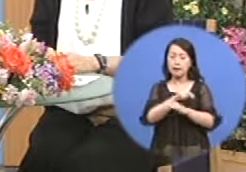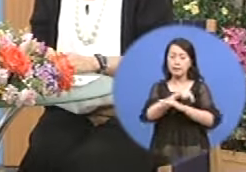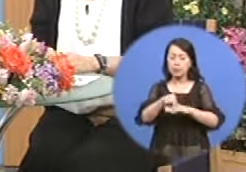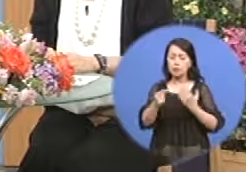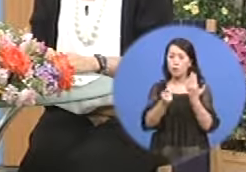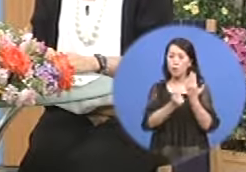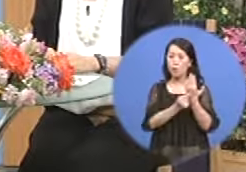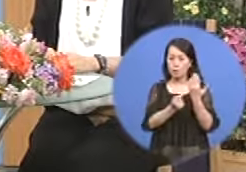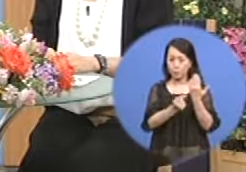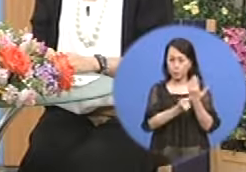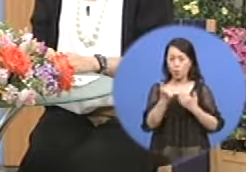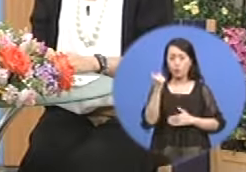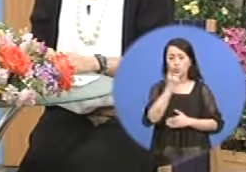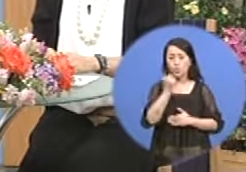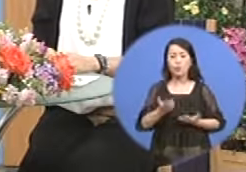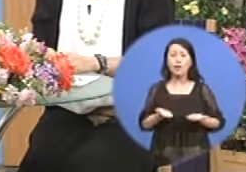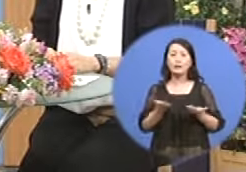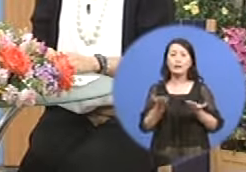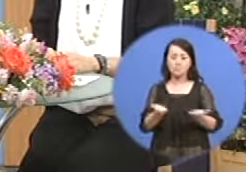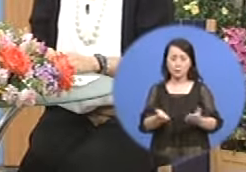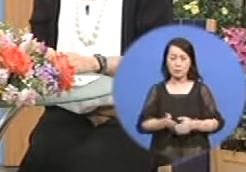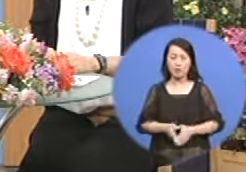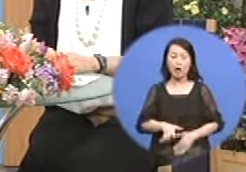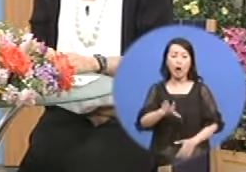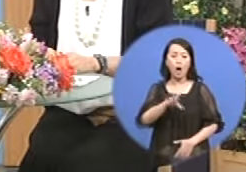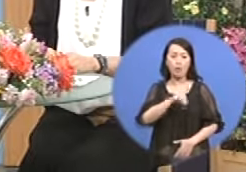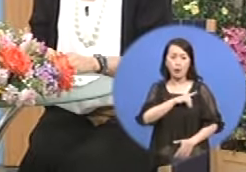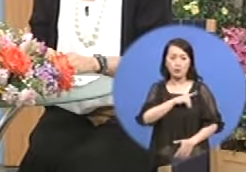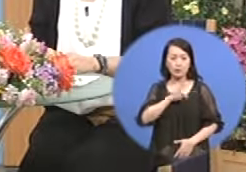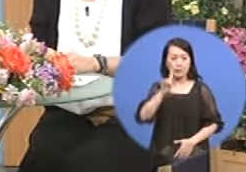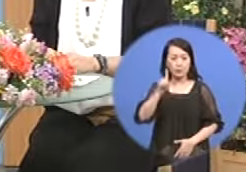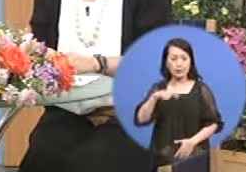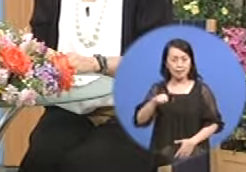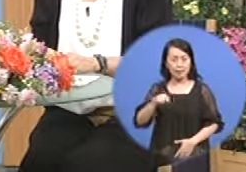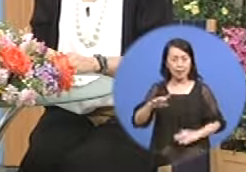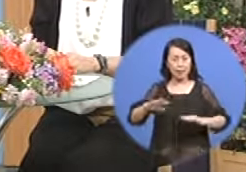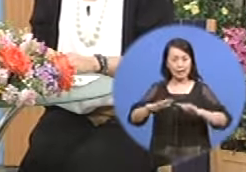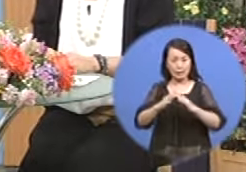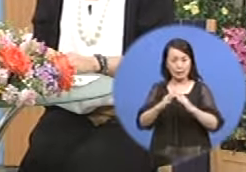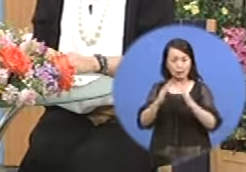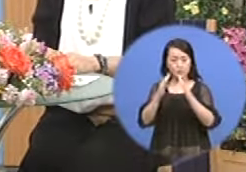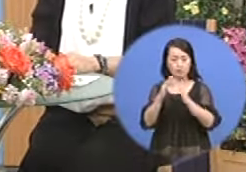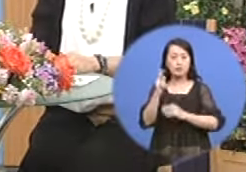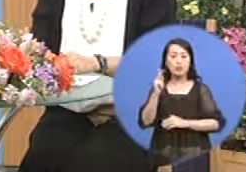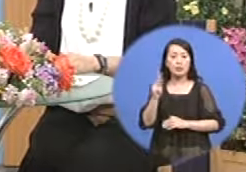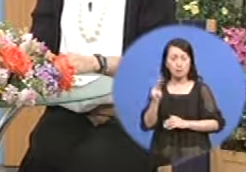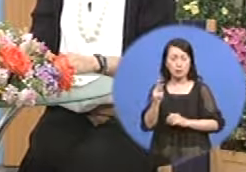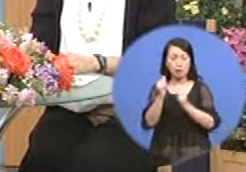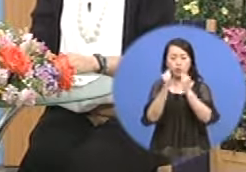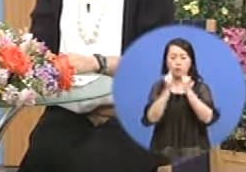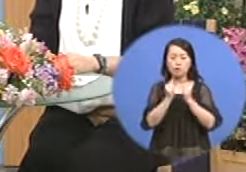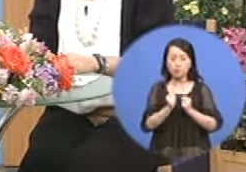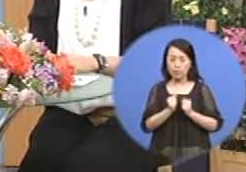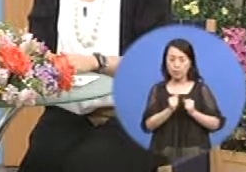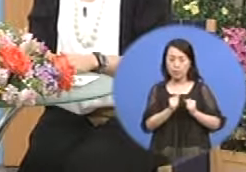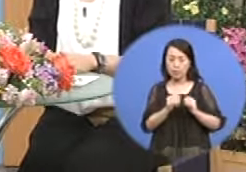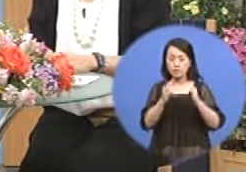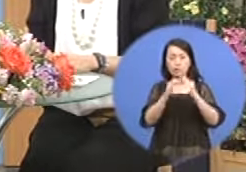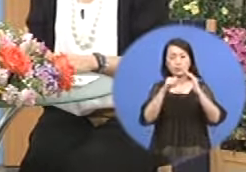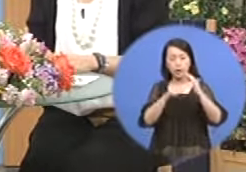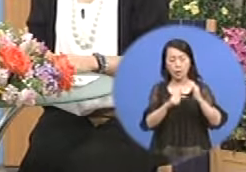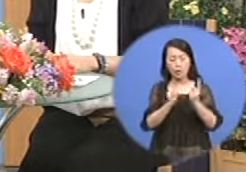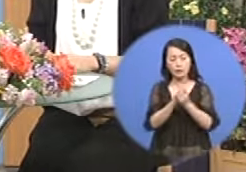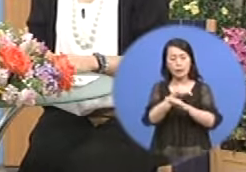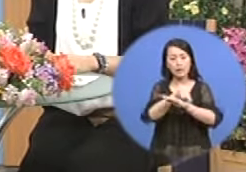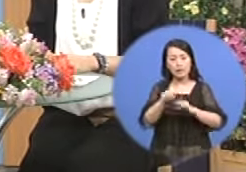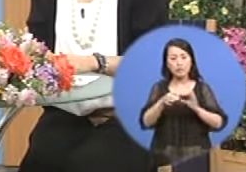などをご紹介します。 まずは県建築住宅課の宮本さんに住まいの地震対策の重要性についてお聞